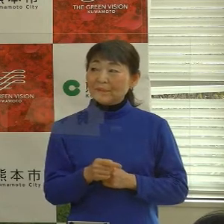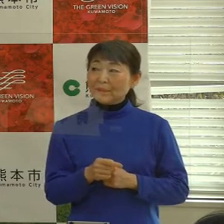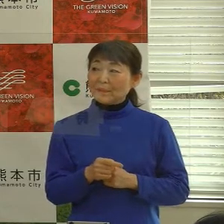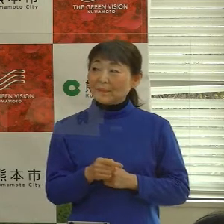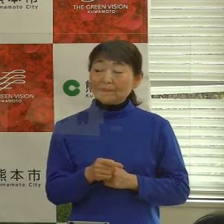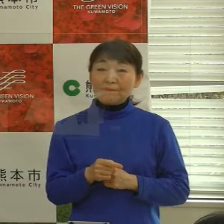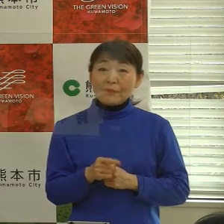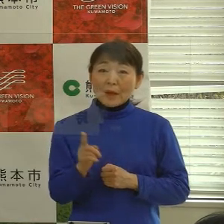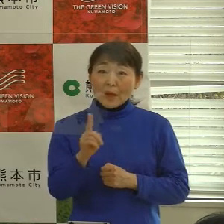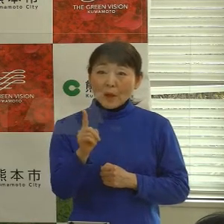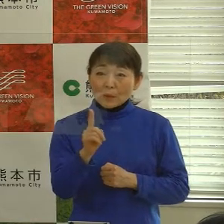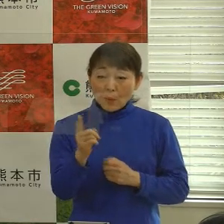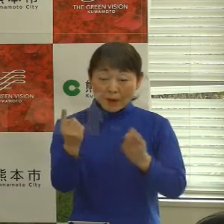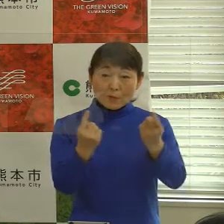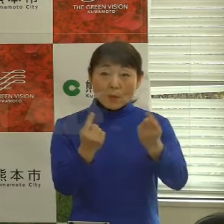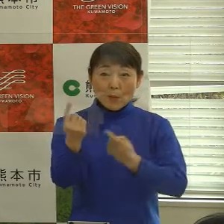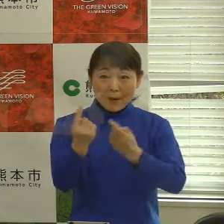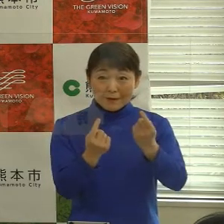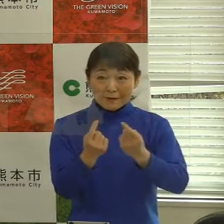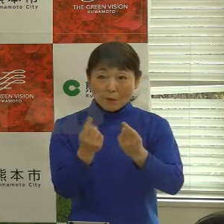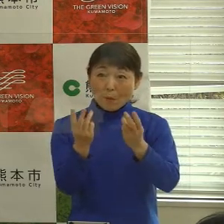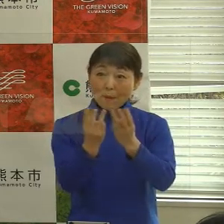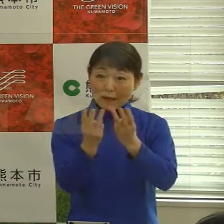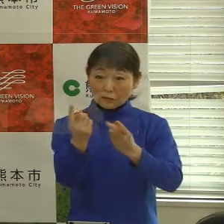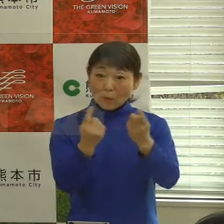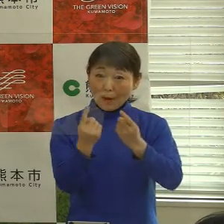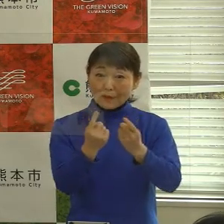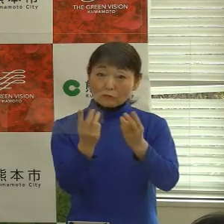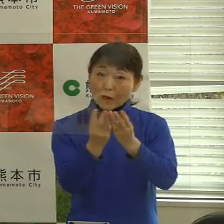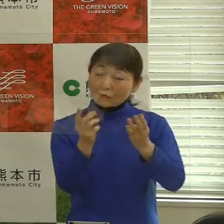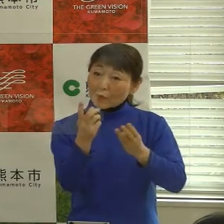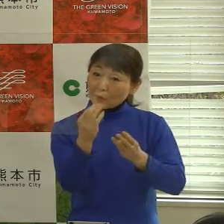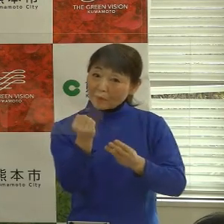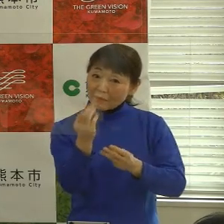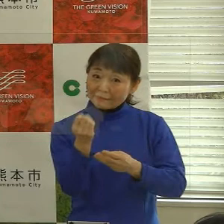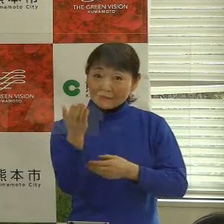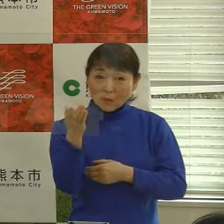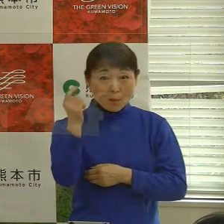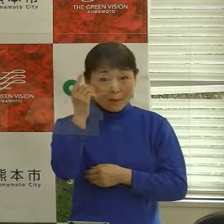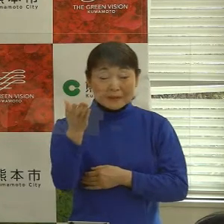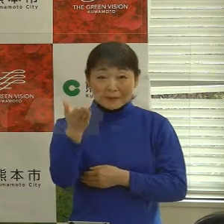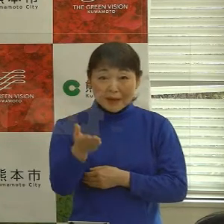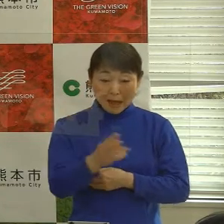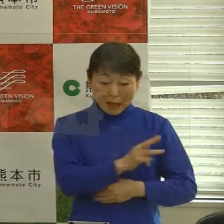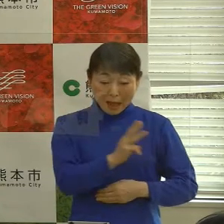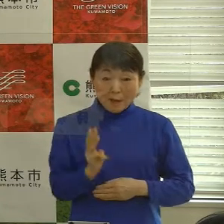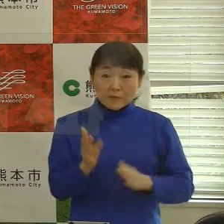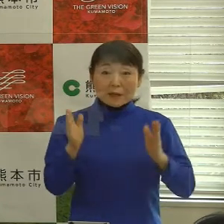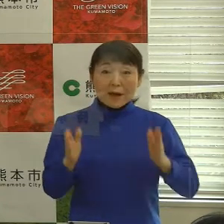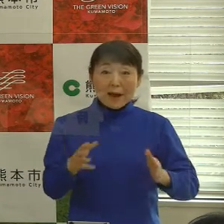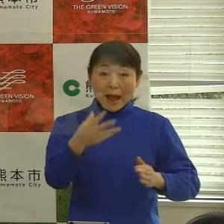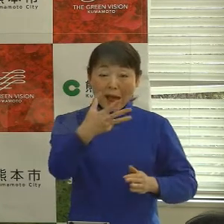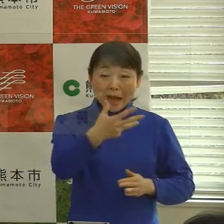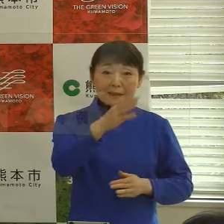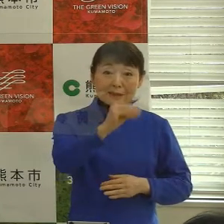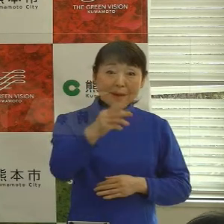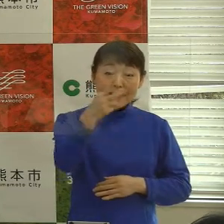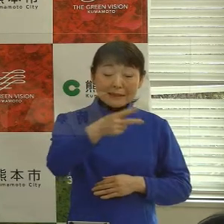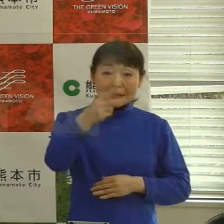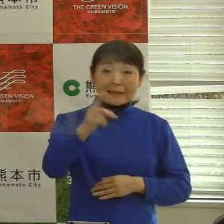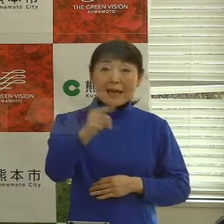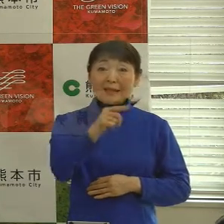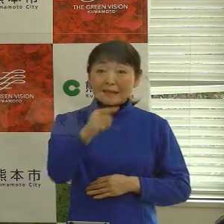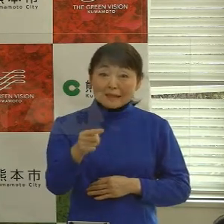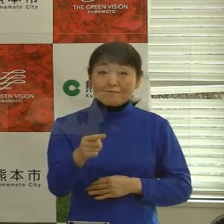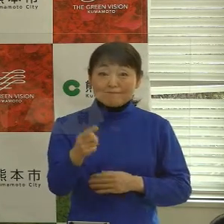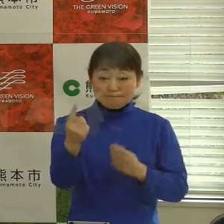で、どれぐらいの来場者を見込まれているのかというところと、もう一つ3日間で8万2000人という数